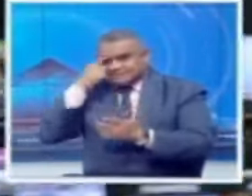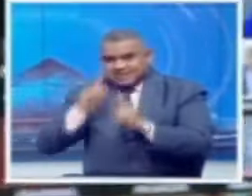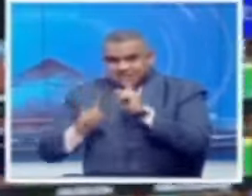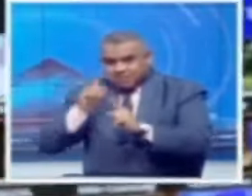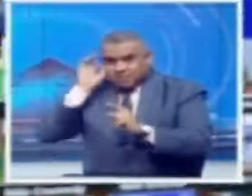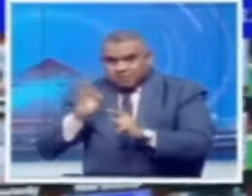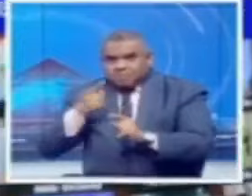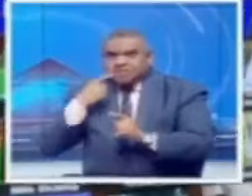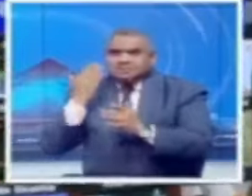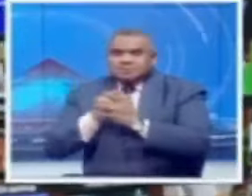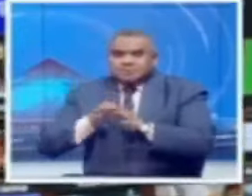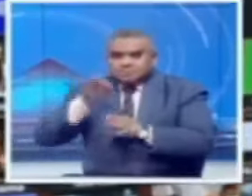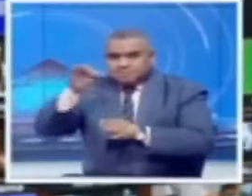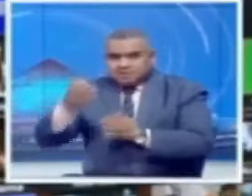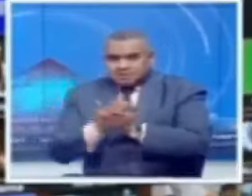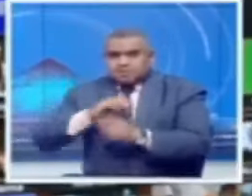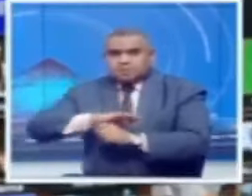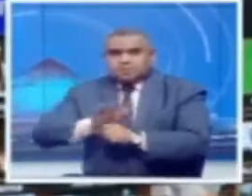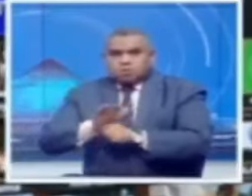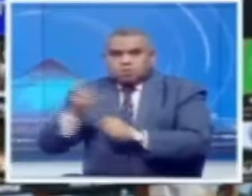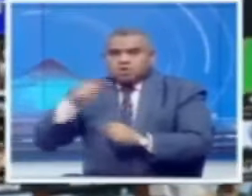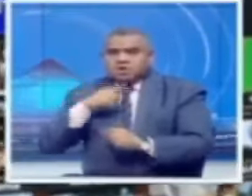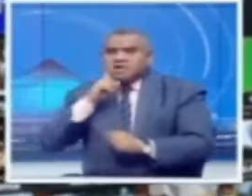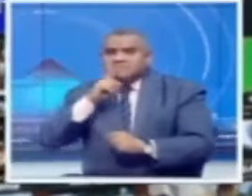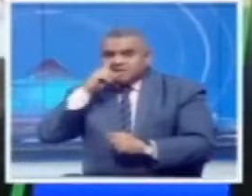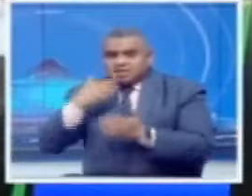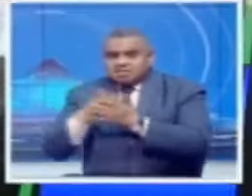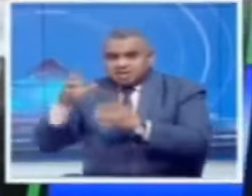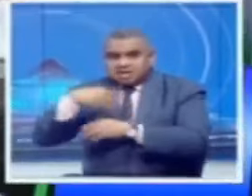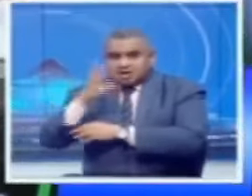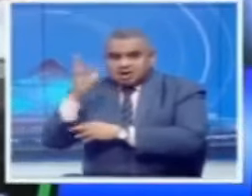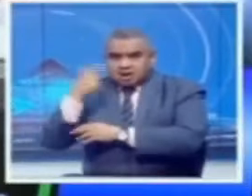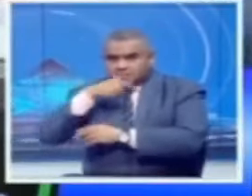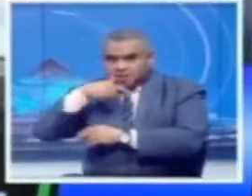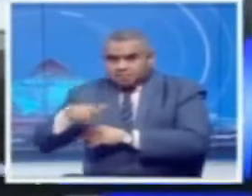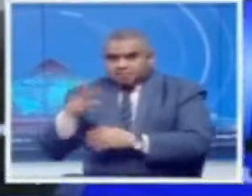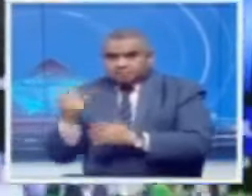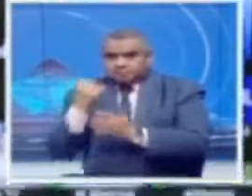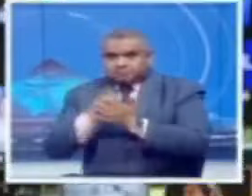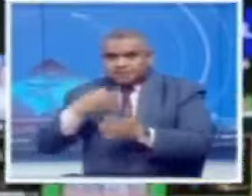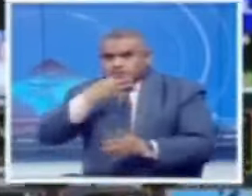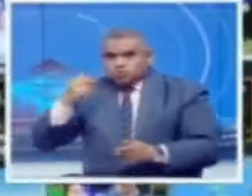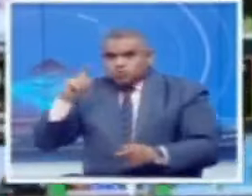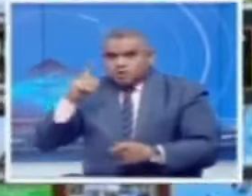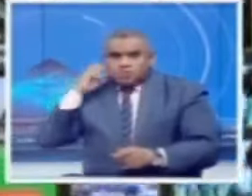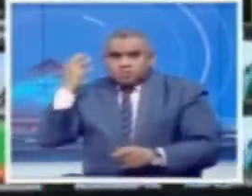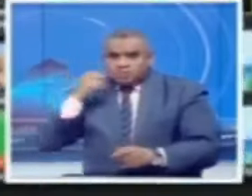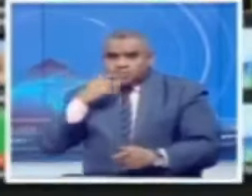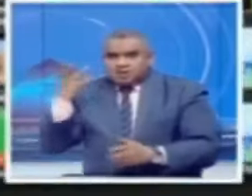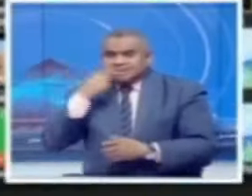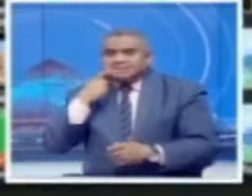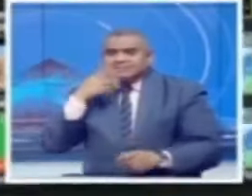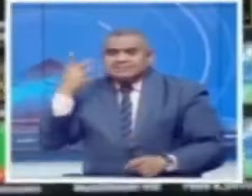كورونا. وحول الإمكانيات الفنية للقمر الجديد، قال أنيس إن نايلسات 301 يبلغ عمره